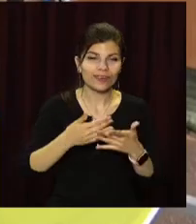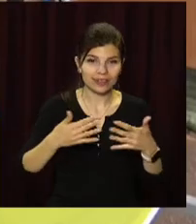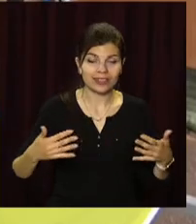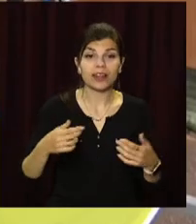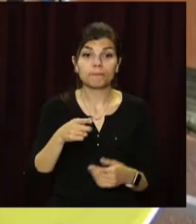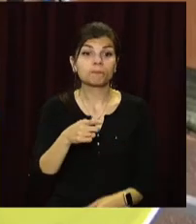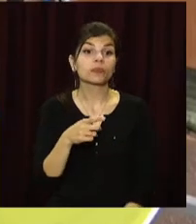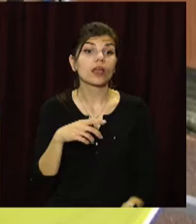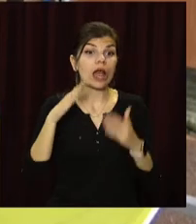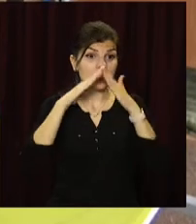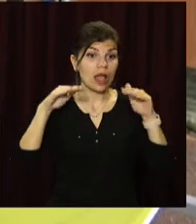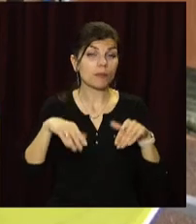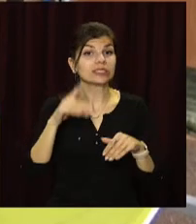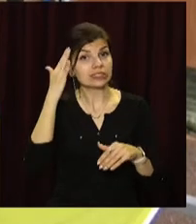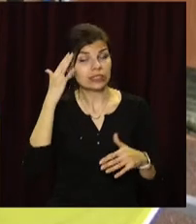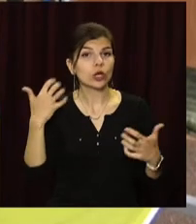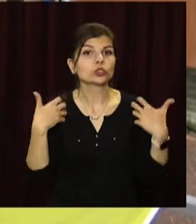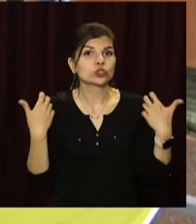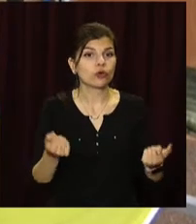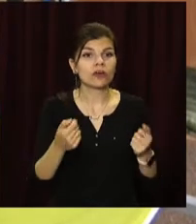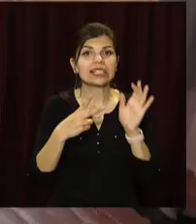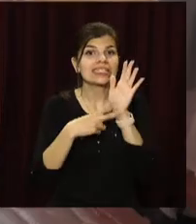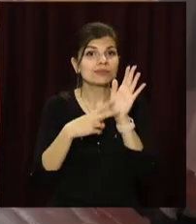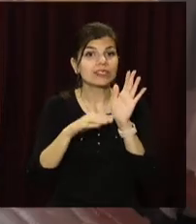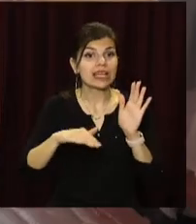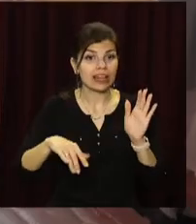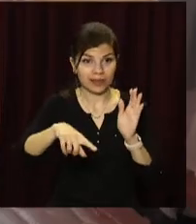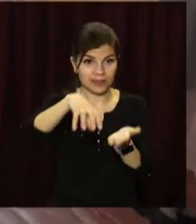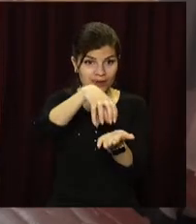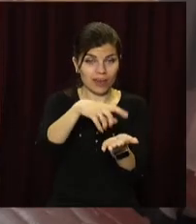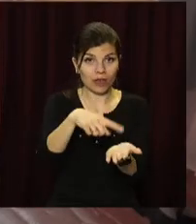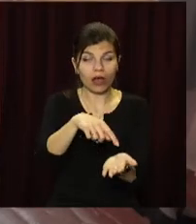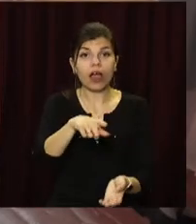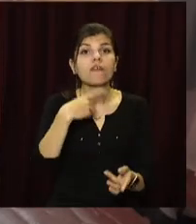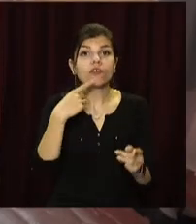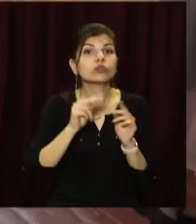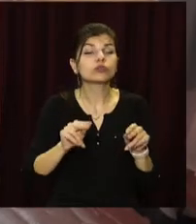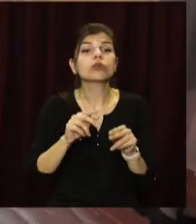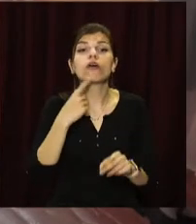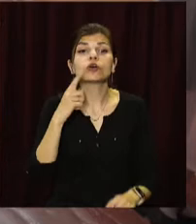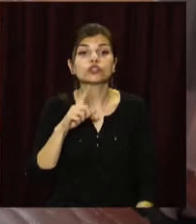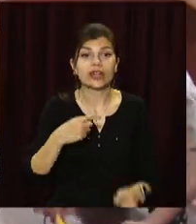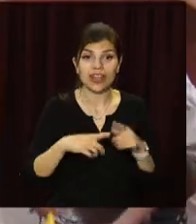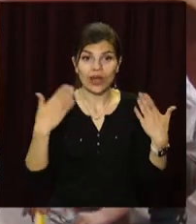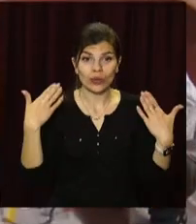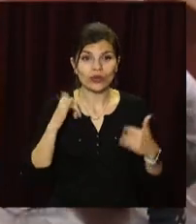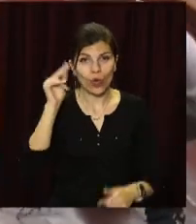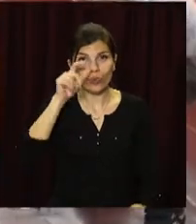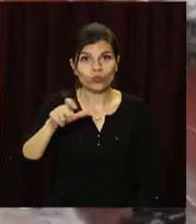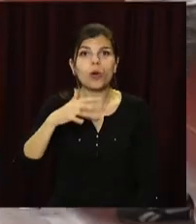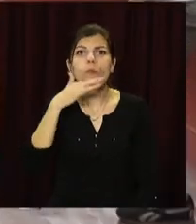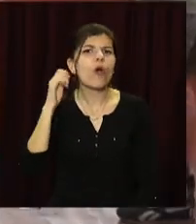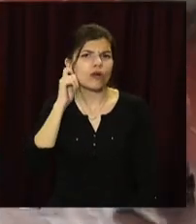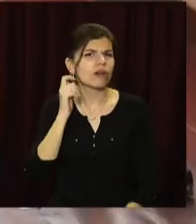У пришкільному таборі хочуть оздоровити влітку 70 дітей. У навчальному закладі, розповідають, організовують такий відпочинок для учнів багато